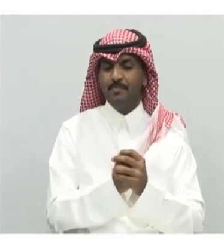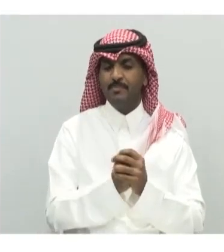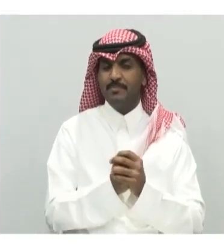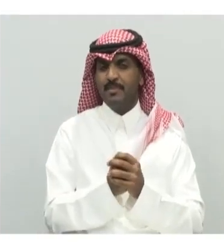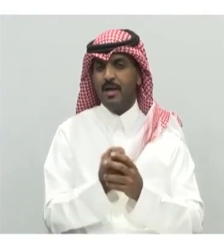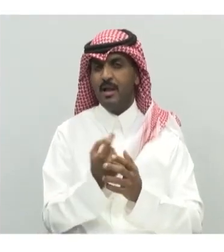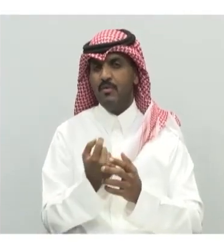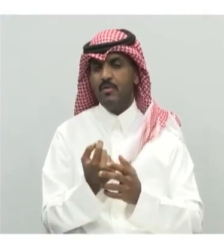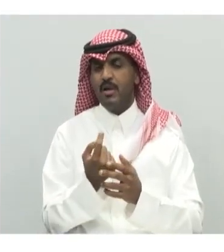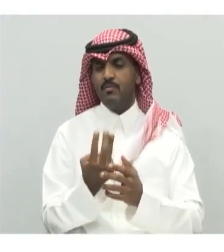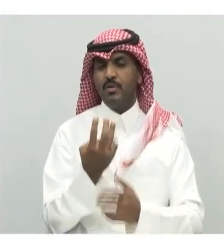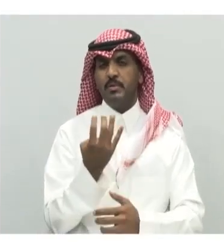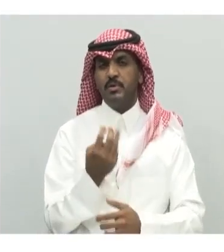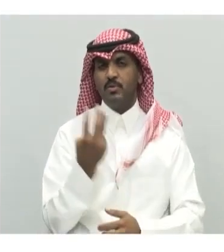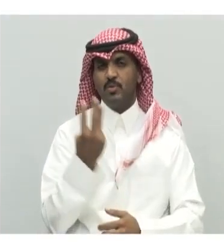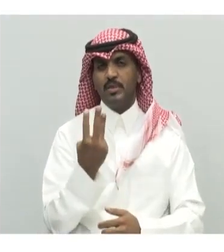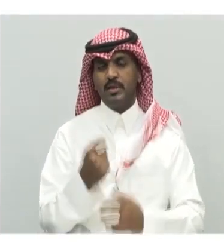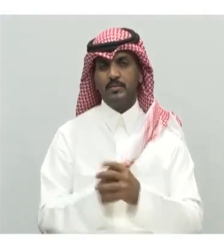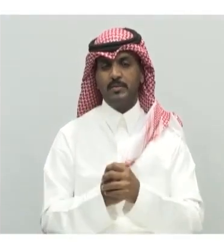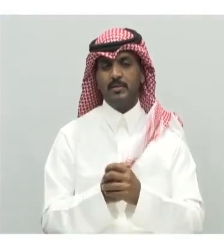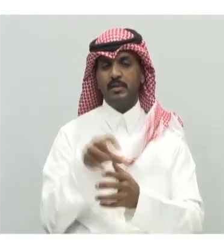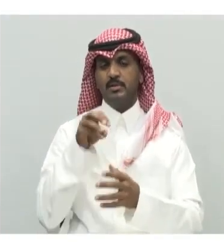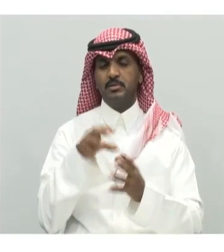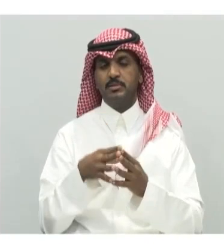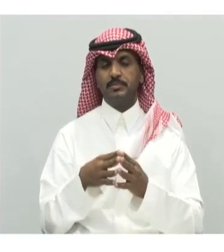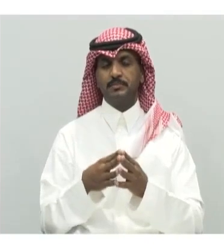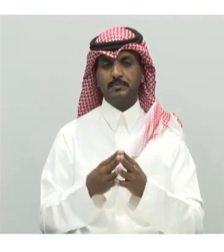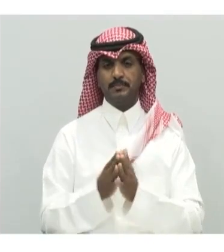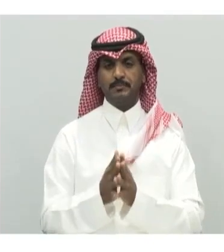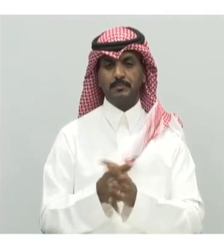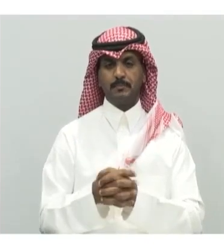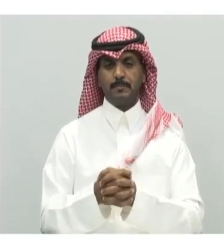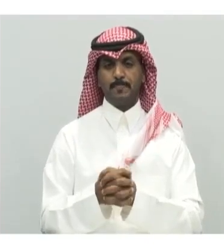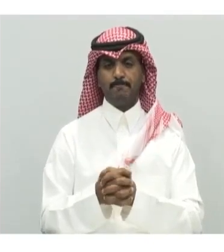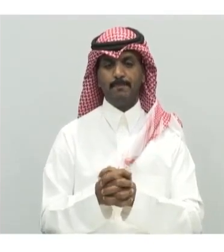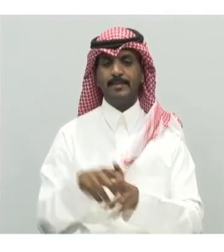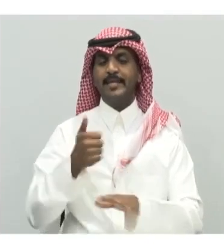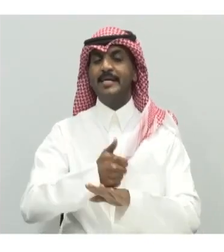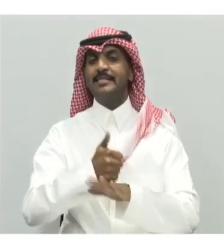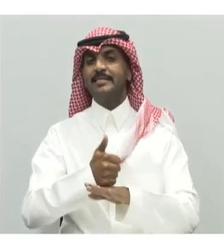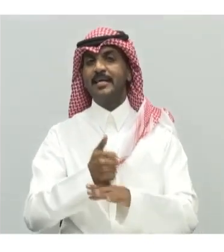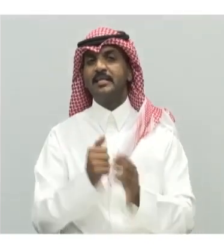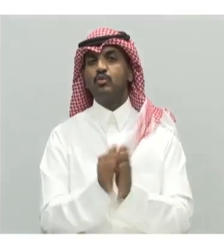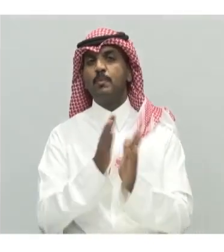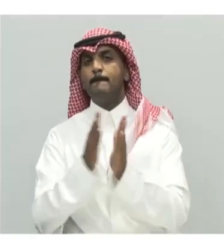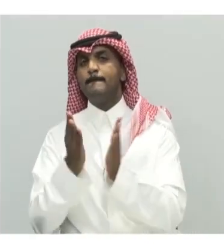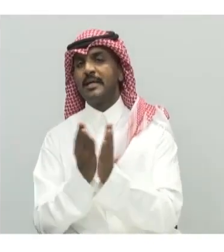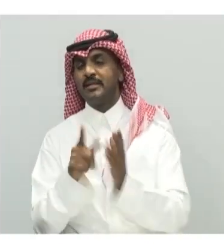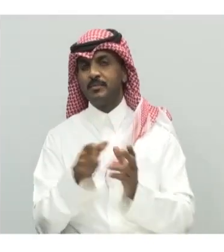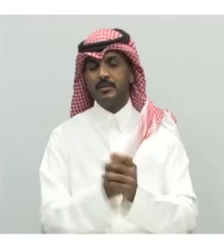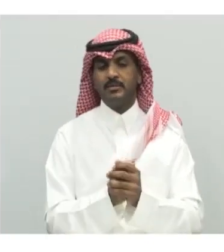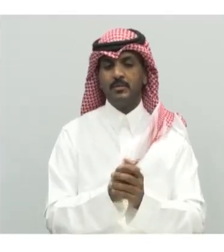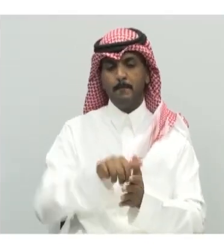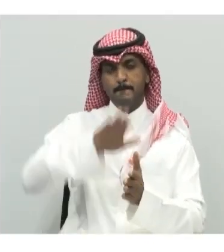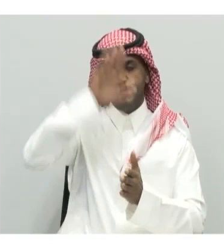في عام 1403 هجريا تاسست هذه المكتبه مكتبه الملك فهد